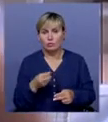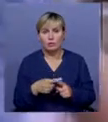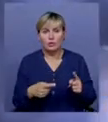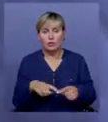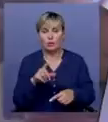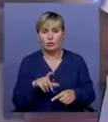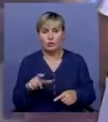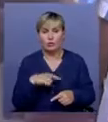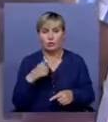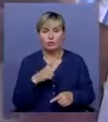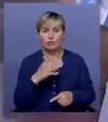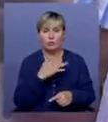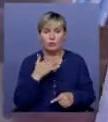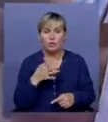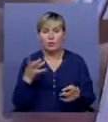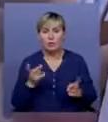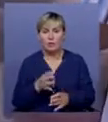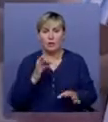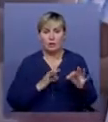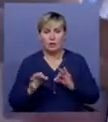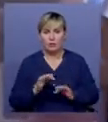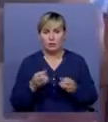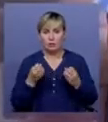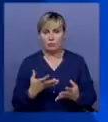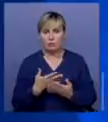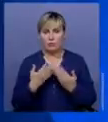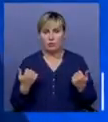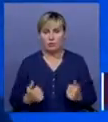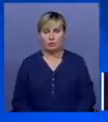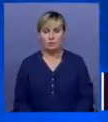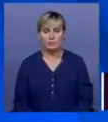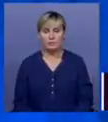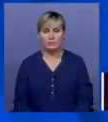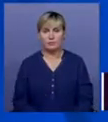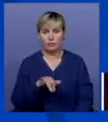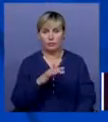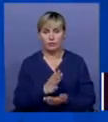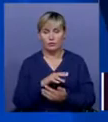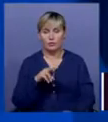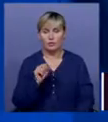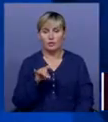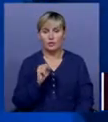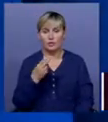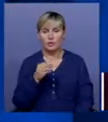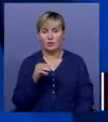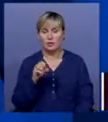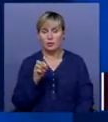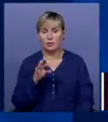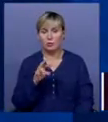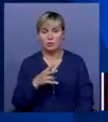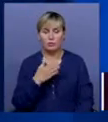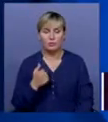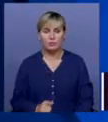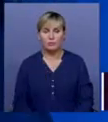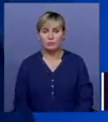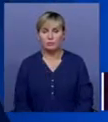Горожане сетуют, что многих необходимых лекарств просто нет в наличии. Здравствуйте, а у вас есть парацетамол? Нет?